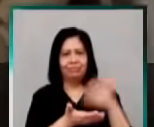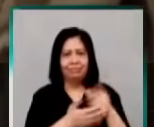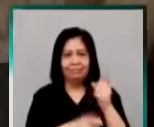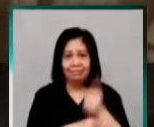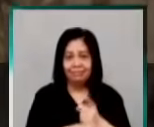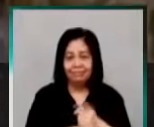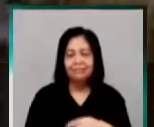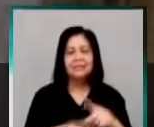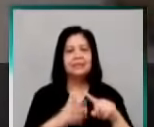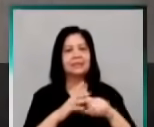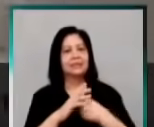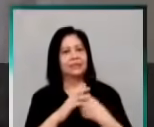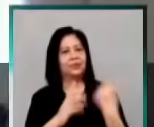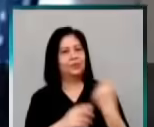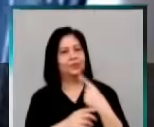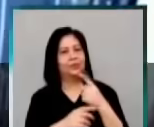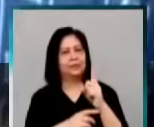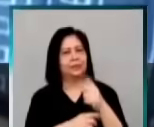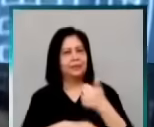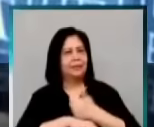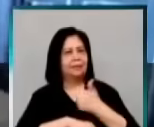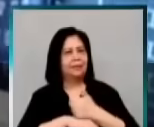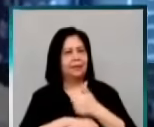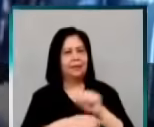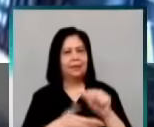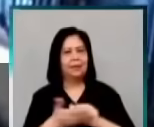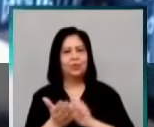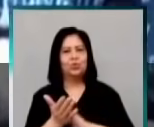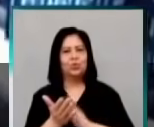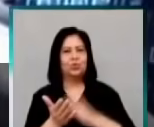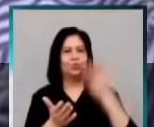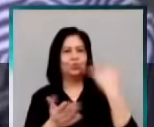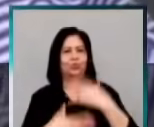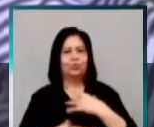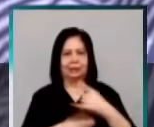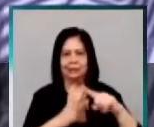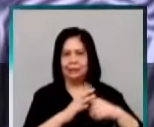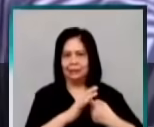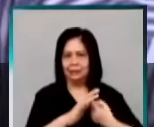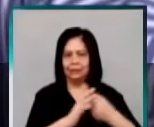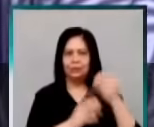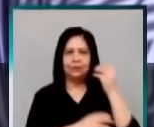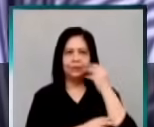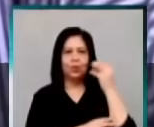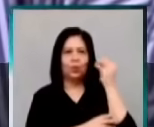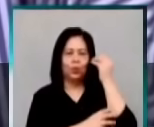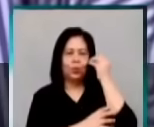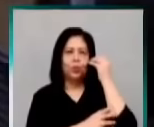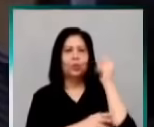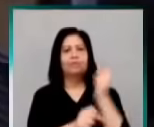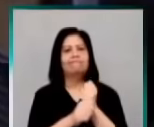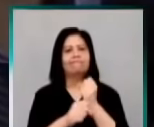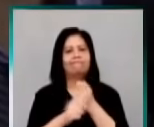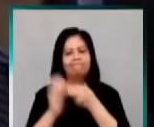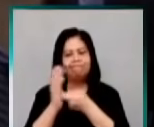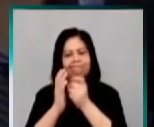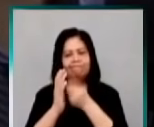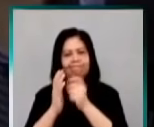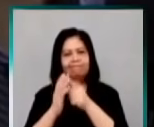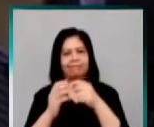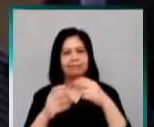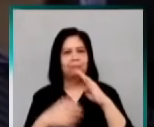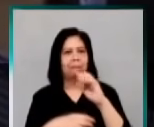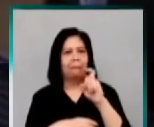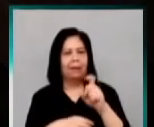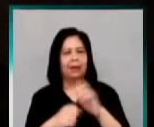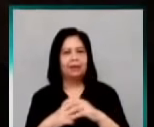lang daw sa isang assignment sa art school ang interest ni Monami Ono sa paggawa ng cardboard sculptures. Fast forward to 10